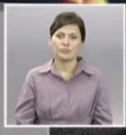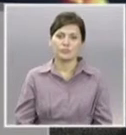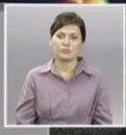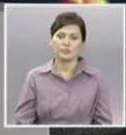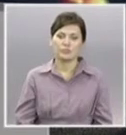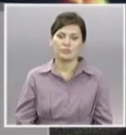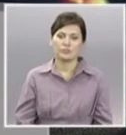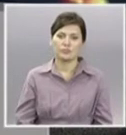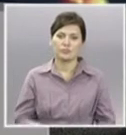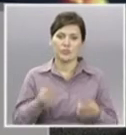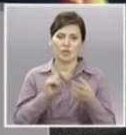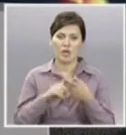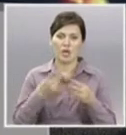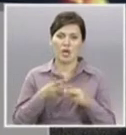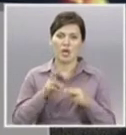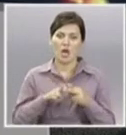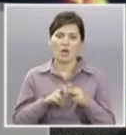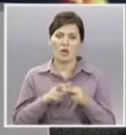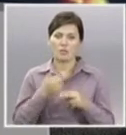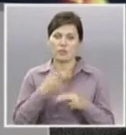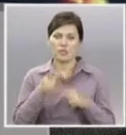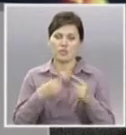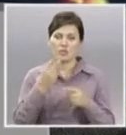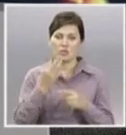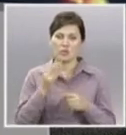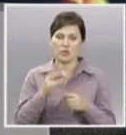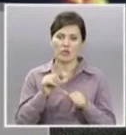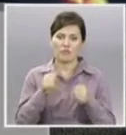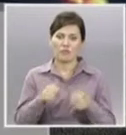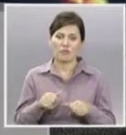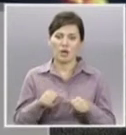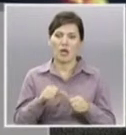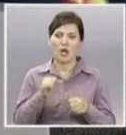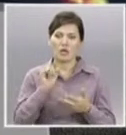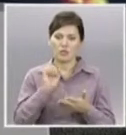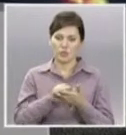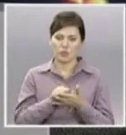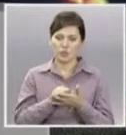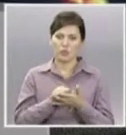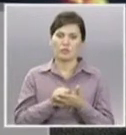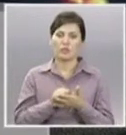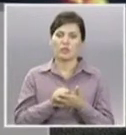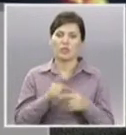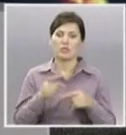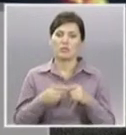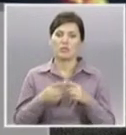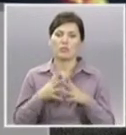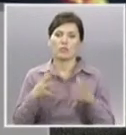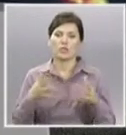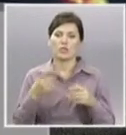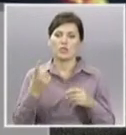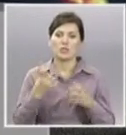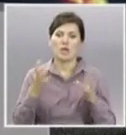в связи с этим мы через ЦОНы оформляем архивные справки. Более